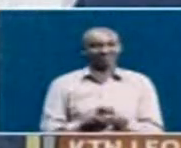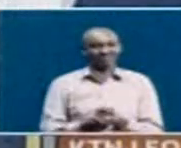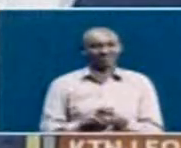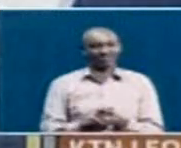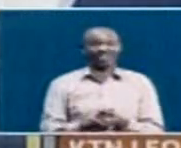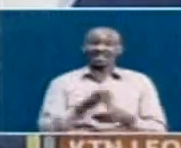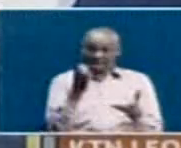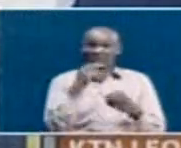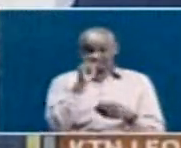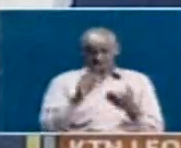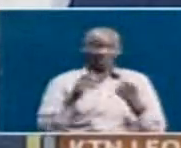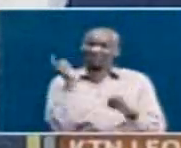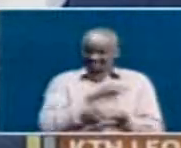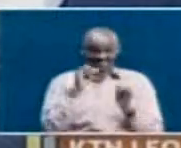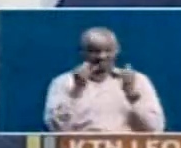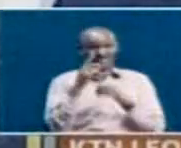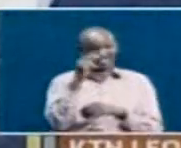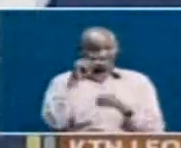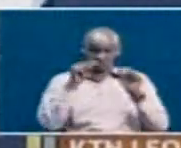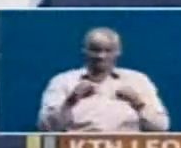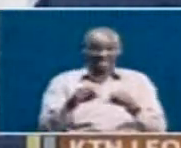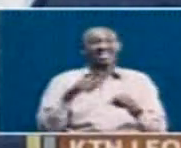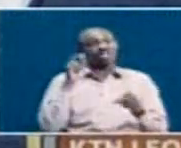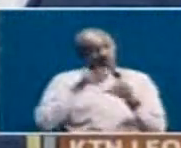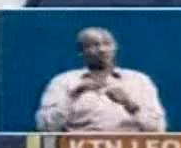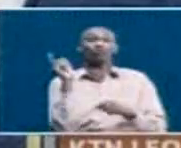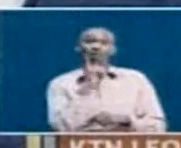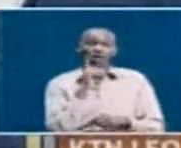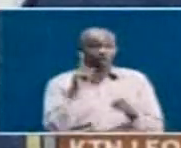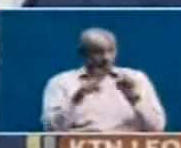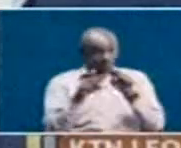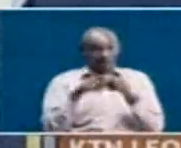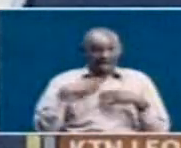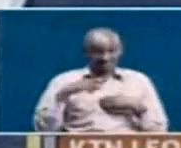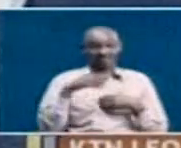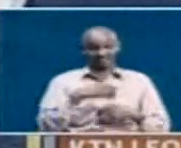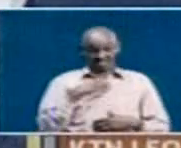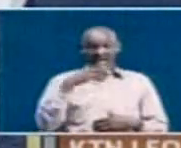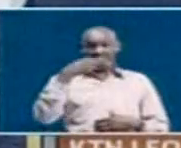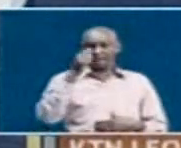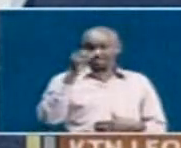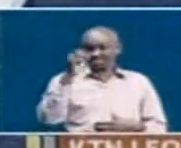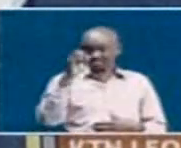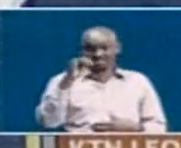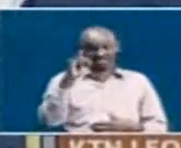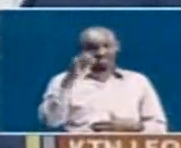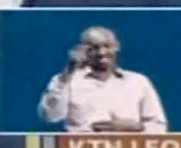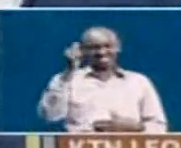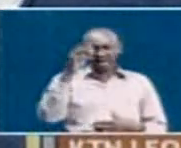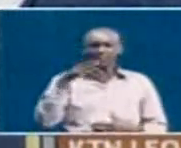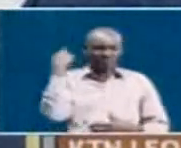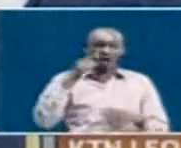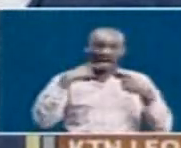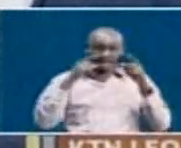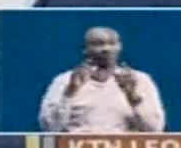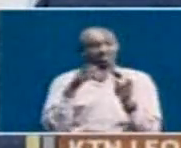Na mtazamaji basi tunakamilisha taarifa za Kete leo weekend. Usikose kujiunga nami hapo kesho tena. Tuko naye Hamisi Themo. Yule wa kitambo